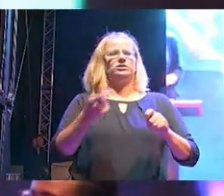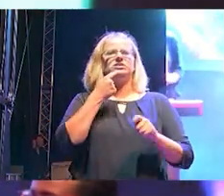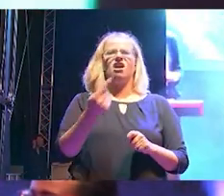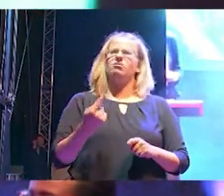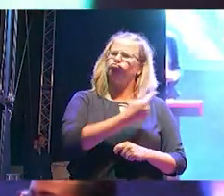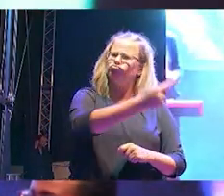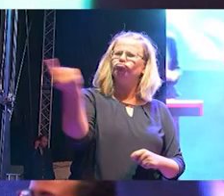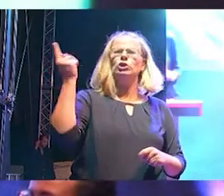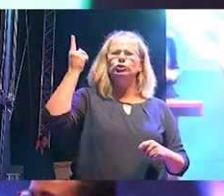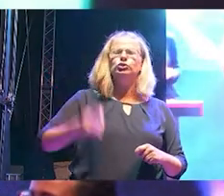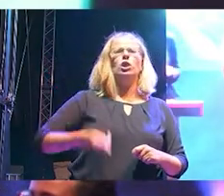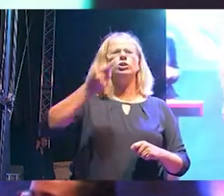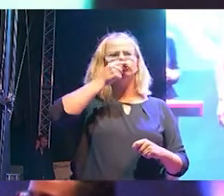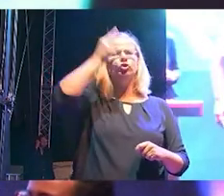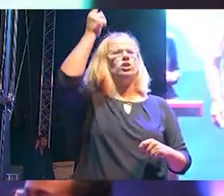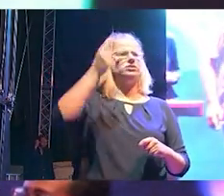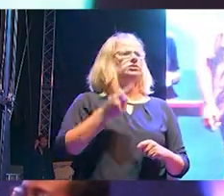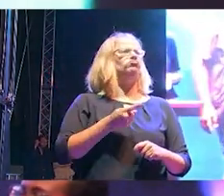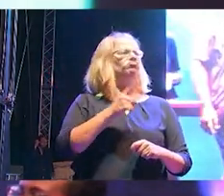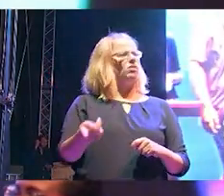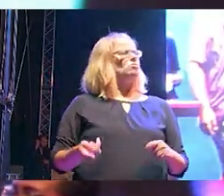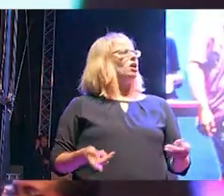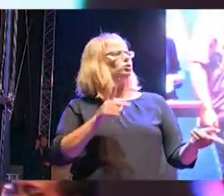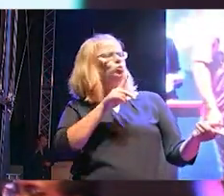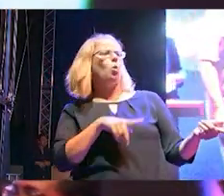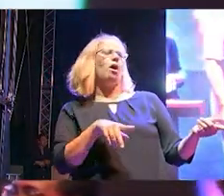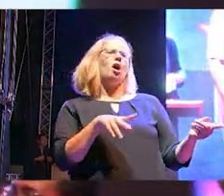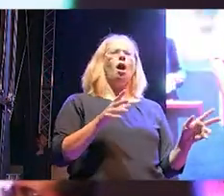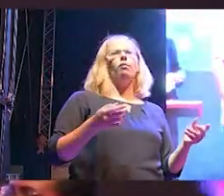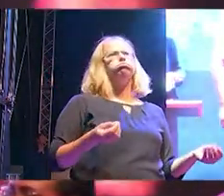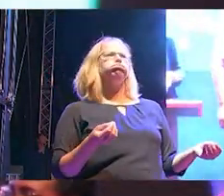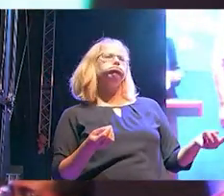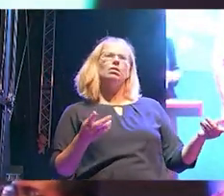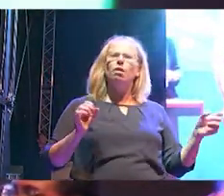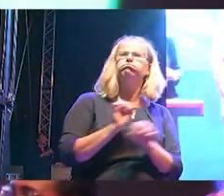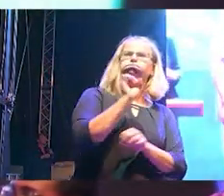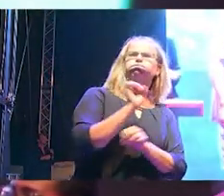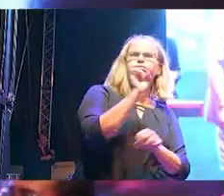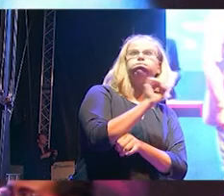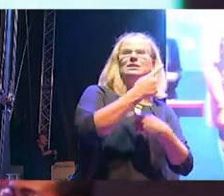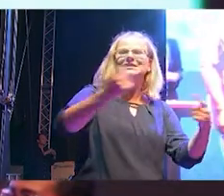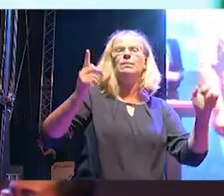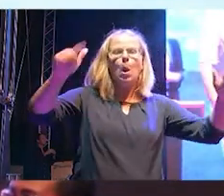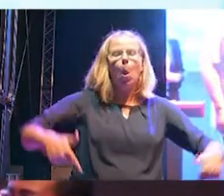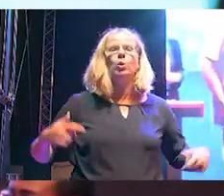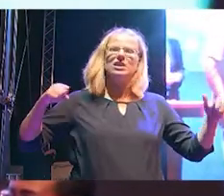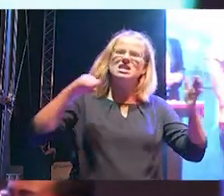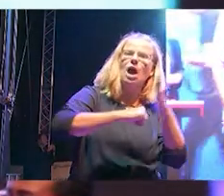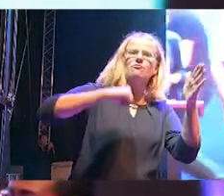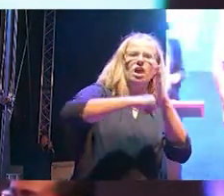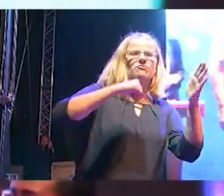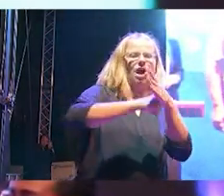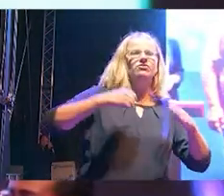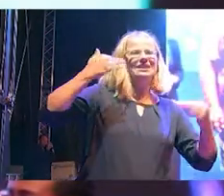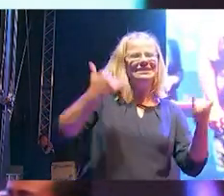seid stolz, seid unbequem, seid unnachgiebig, kämpft weiterhin für eure Rechte. Jetzt und in